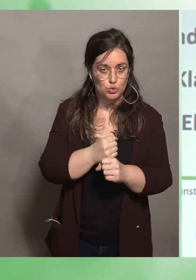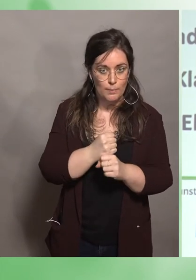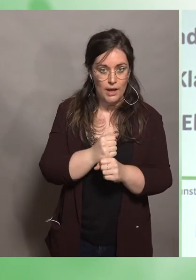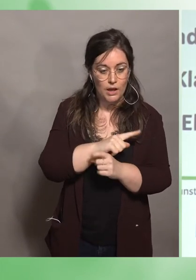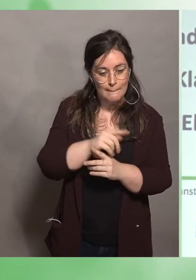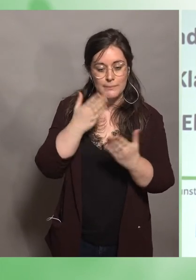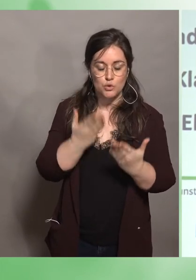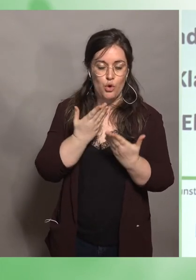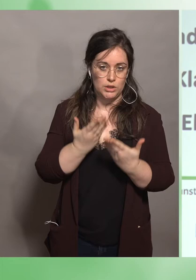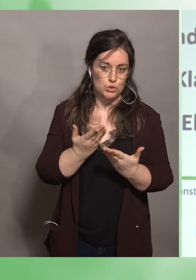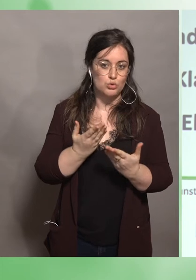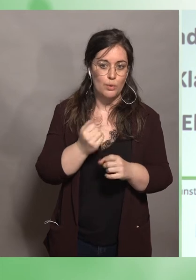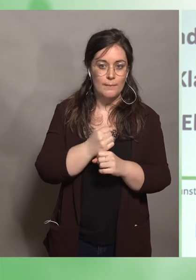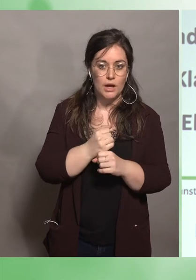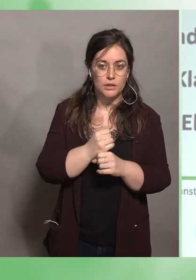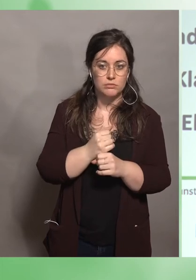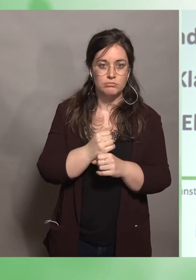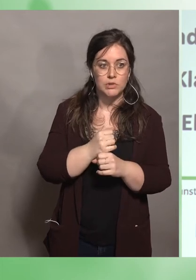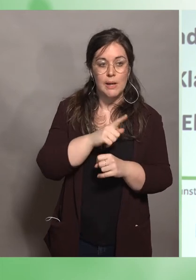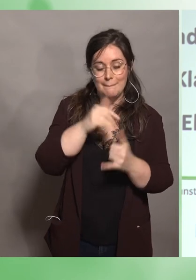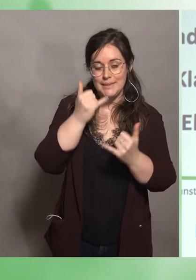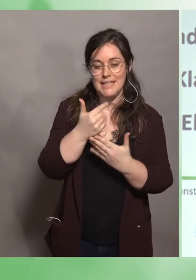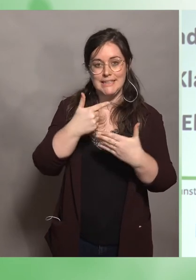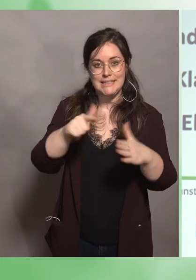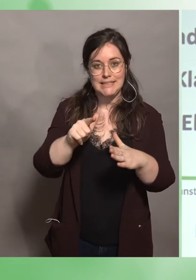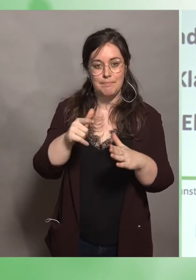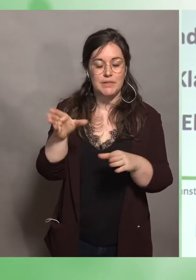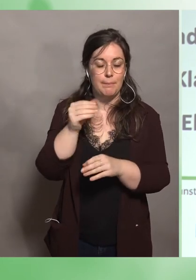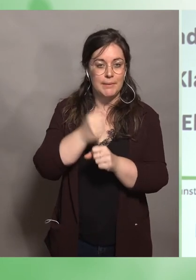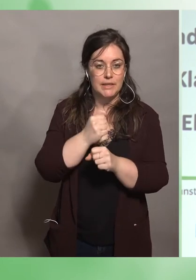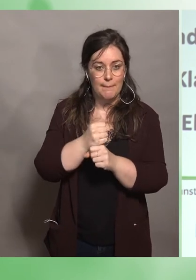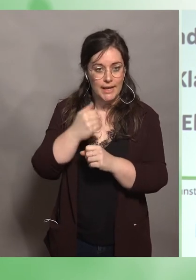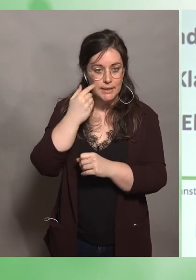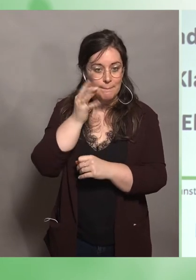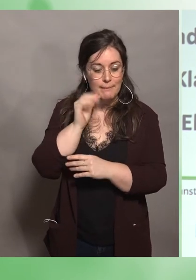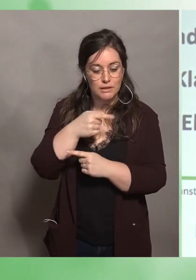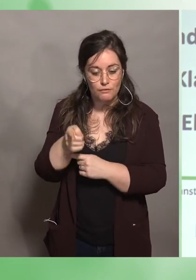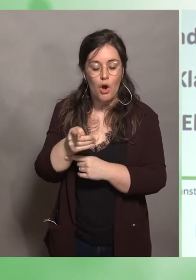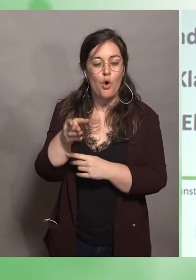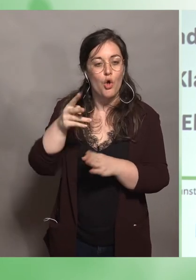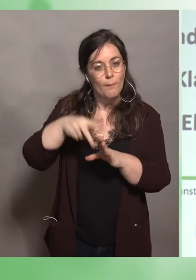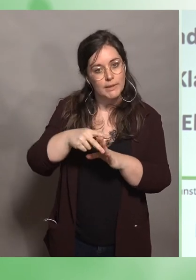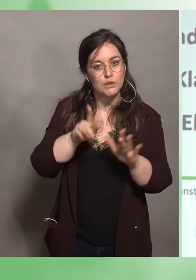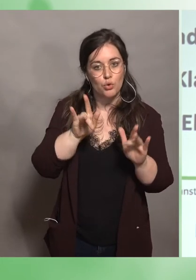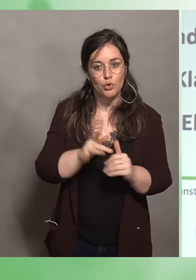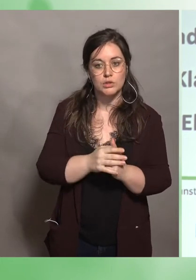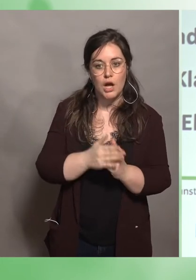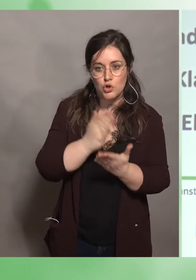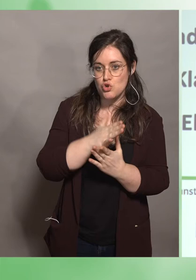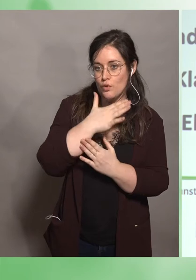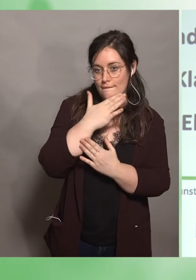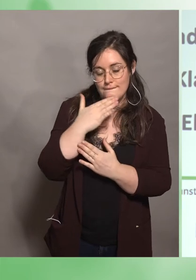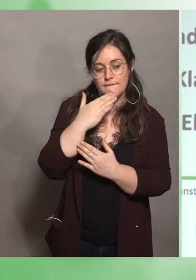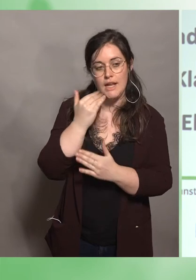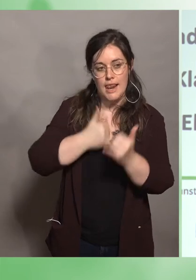heutigen Tag haben wir auch 17 Mitarbeiter, die eben eine Behinderung mitbringen und die jetzt schon viele Jahre